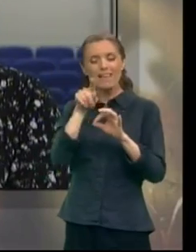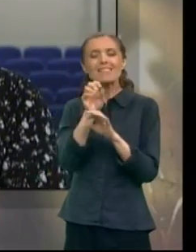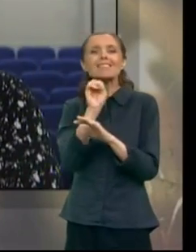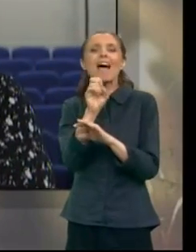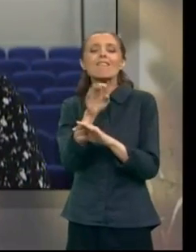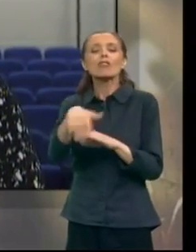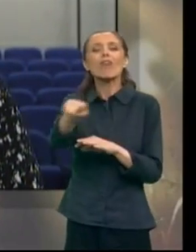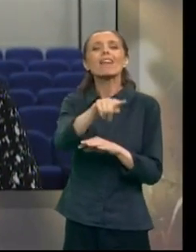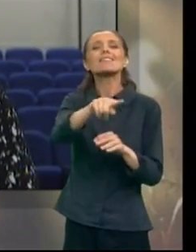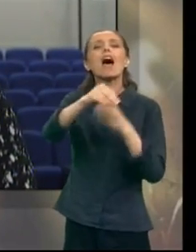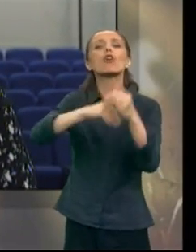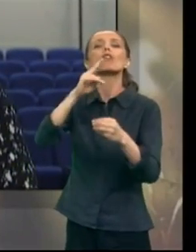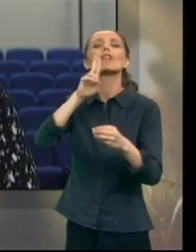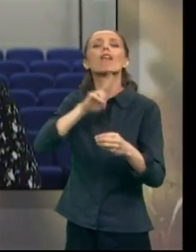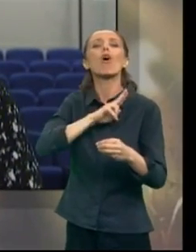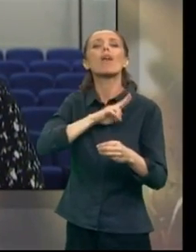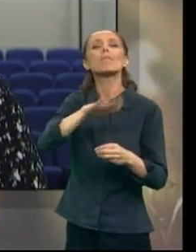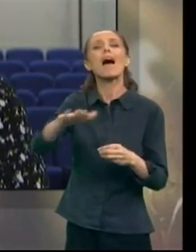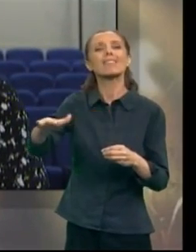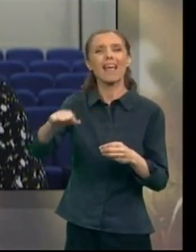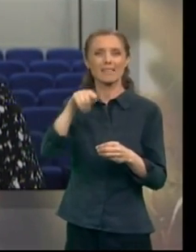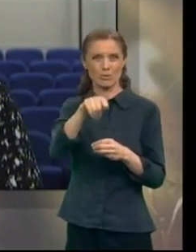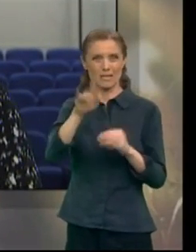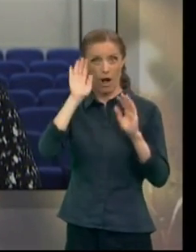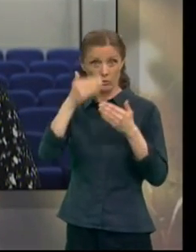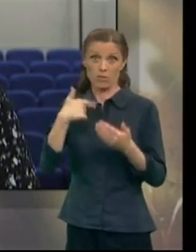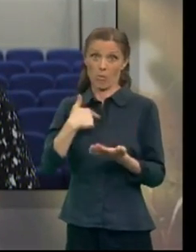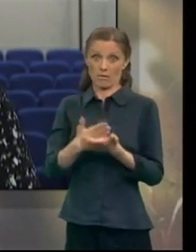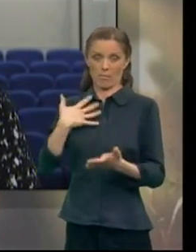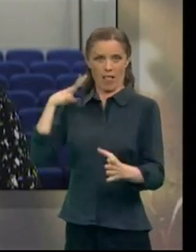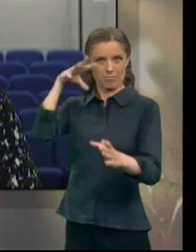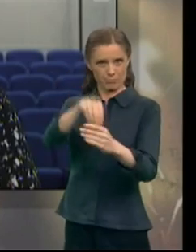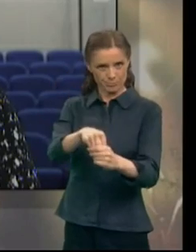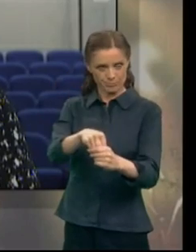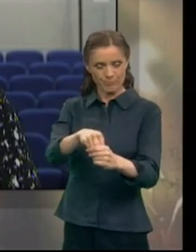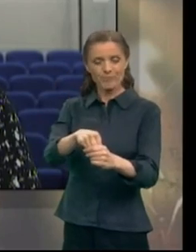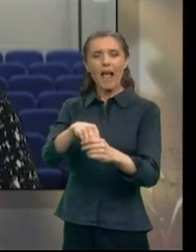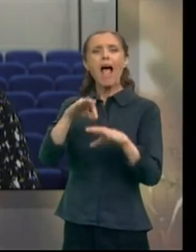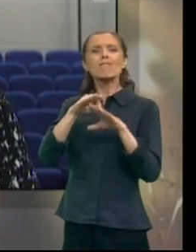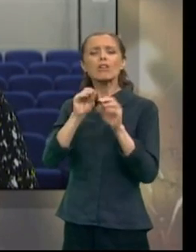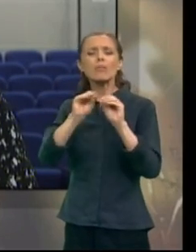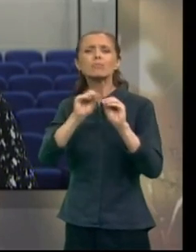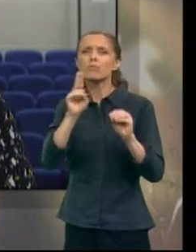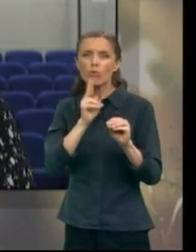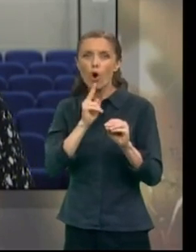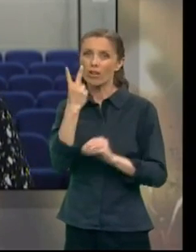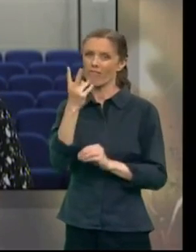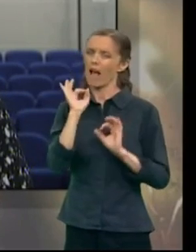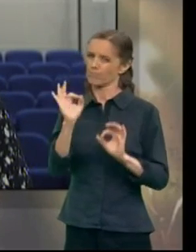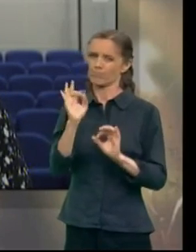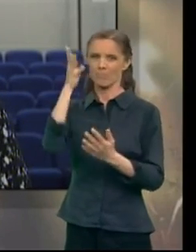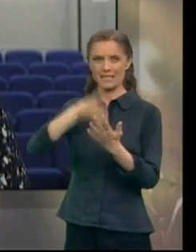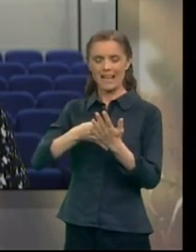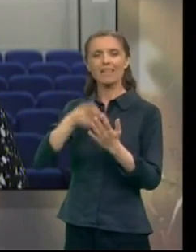autizmom. I mi smo bili, ja sam bila deo toga, naravno, bili smo vođeni sa 2 vrlo vrsna psihijatra, dr.